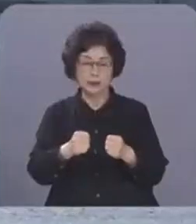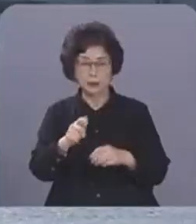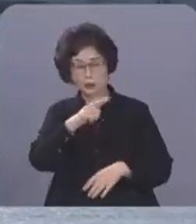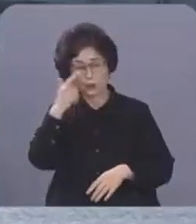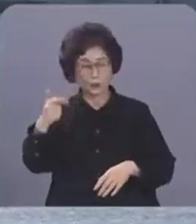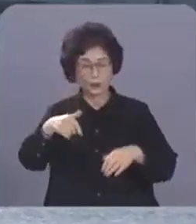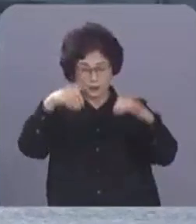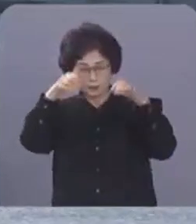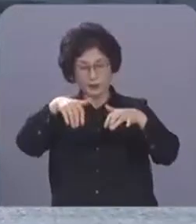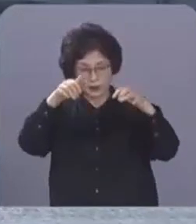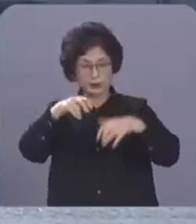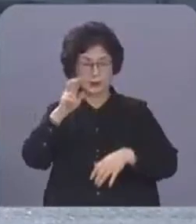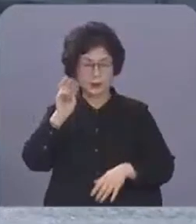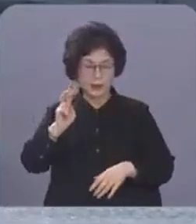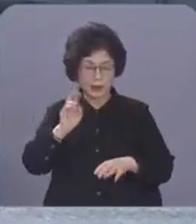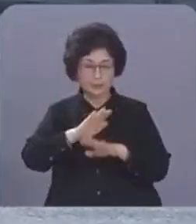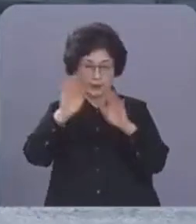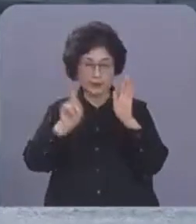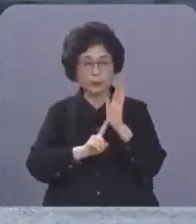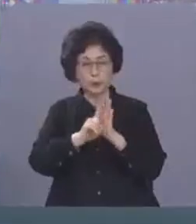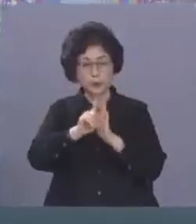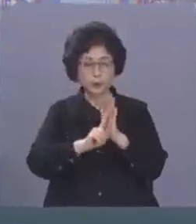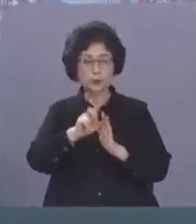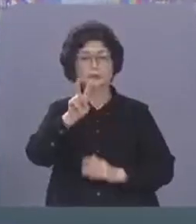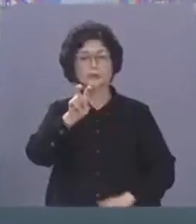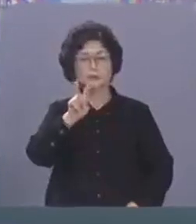오후에는 비가 내리겠고 낮 기온은